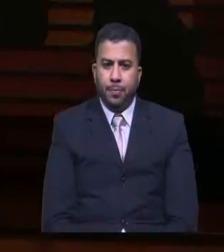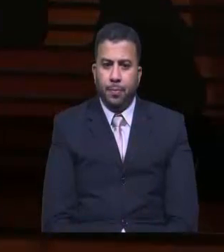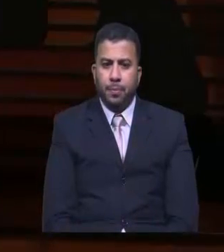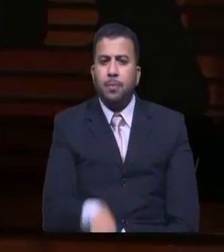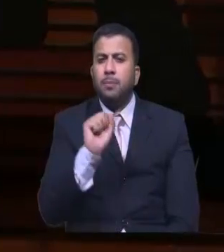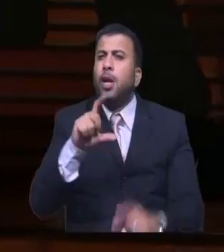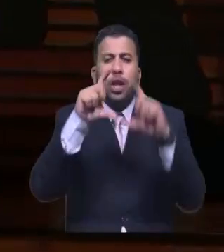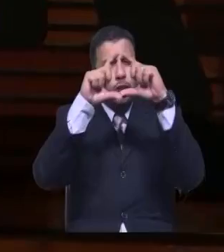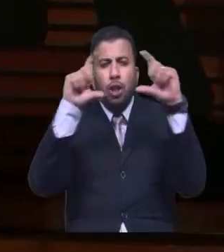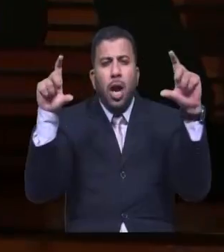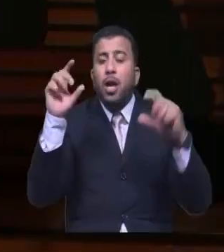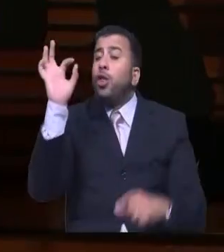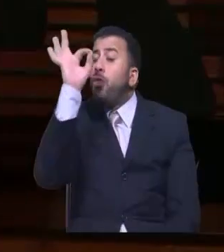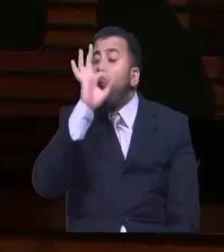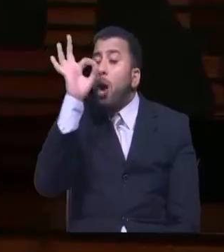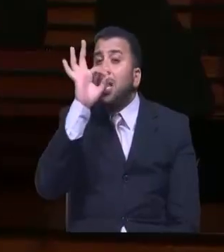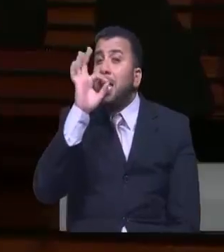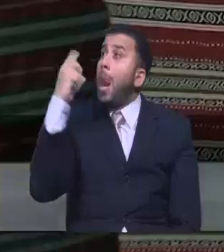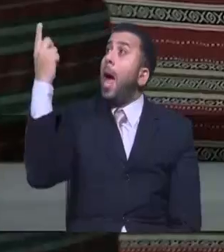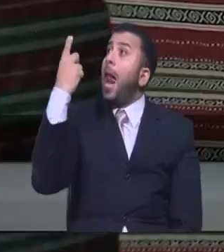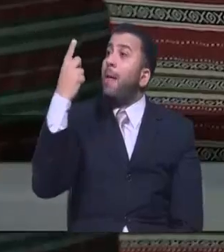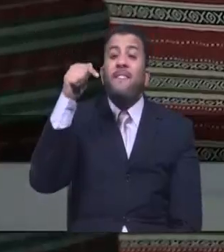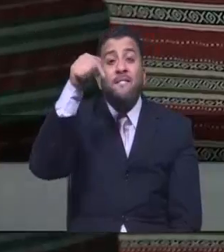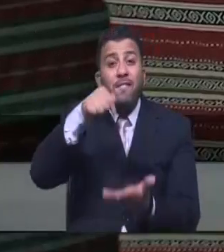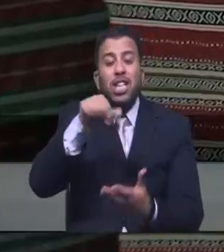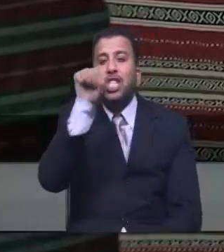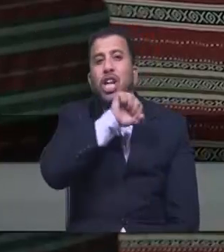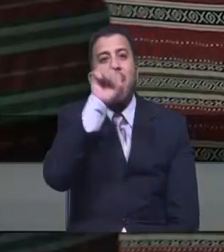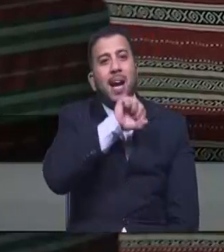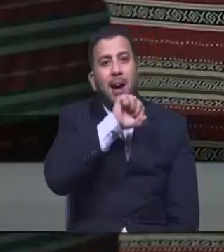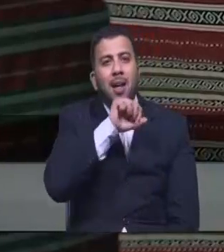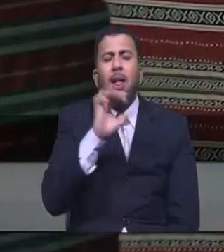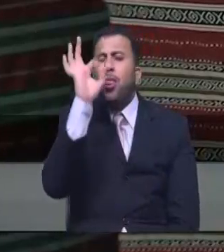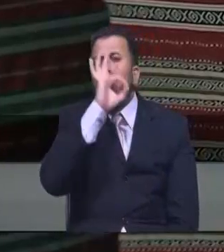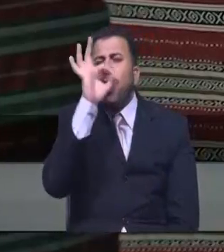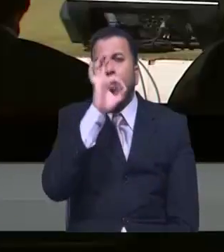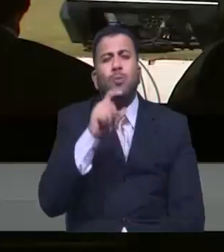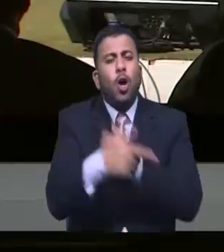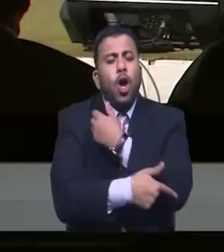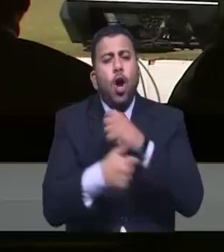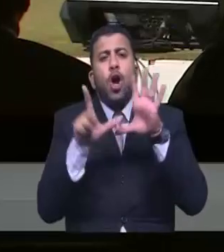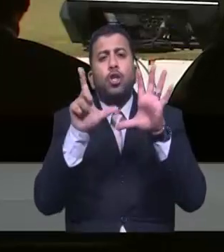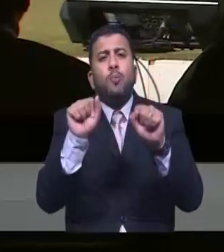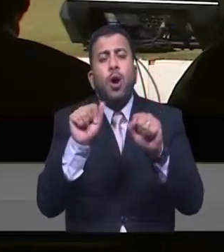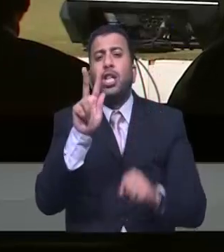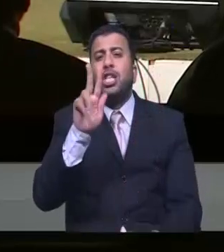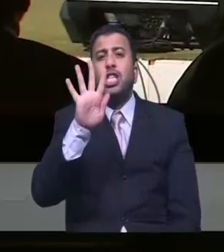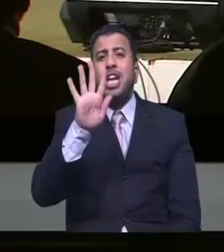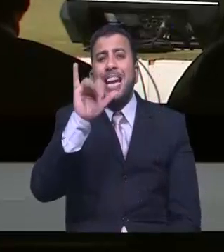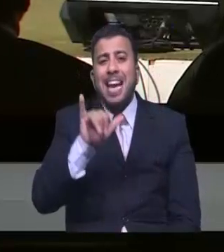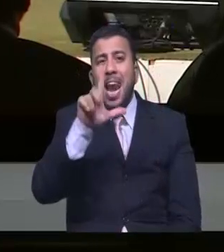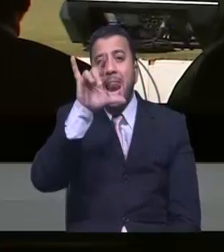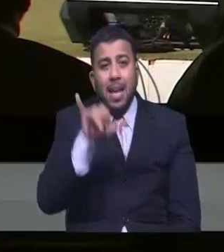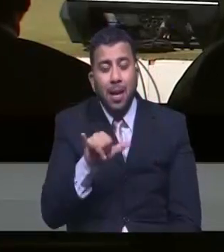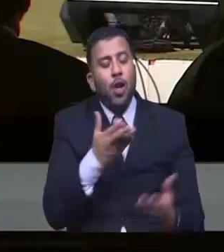تحت شعار تراث العالم في الشارقة، استضاف معهد الشارقة للتراث أسبوع التراث التشيلي ليكون